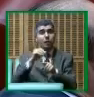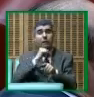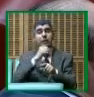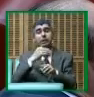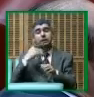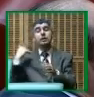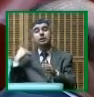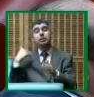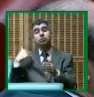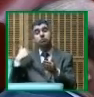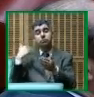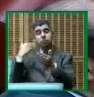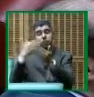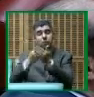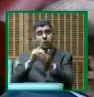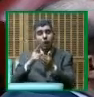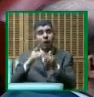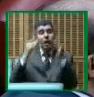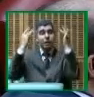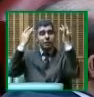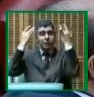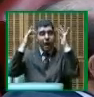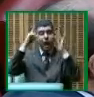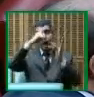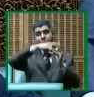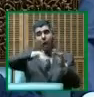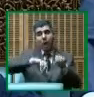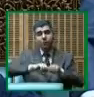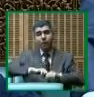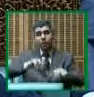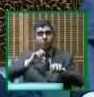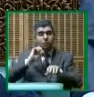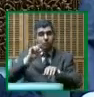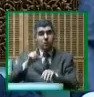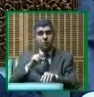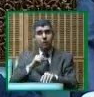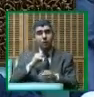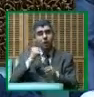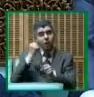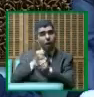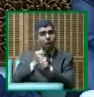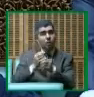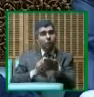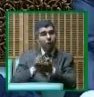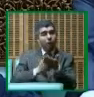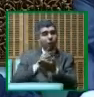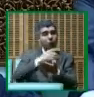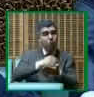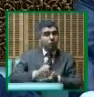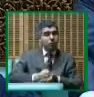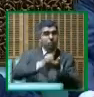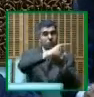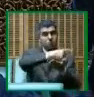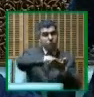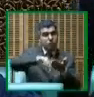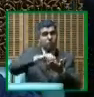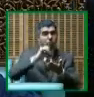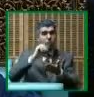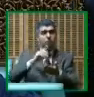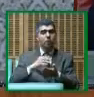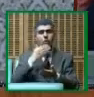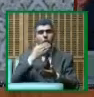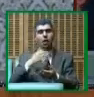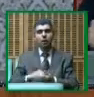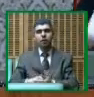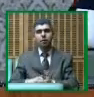المتعلق بالبنايات العتيقة والتي نعتبرها موروثا ثقافيا ومعماريا ببلادنا،